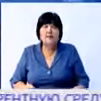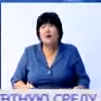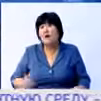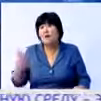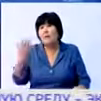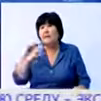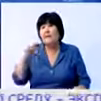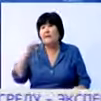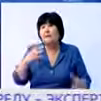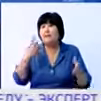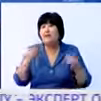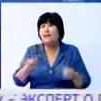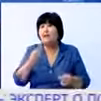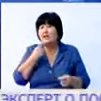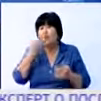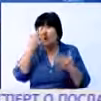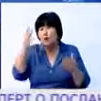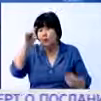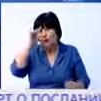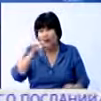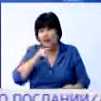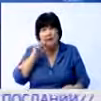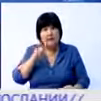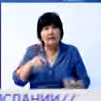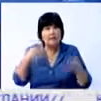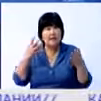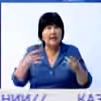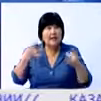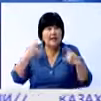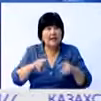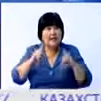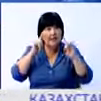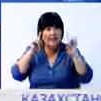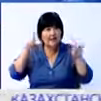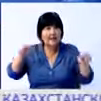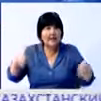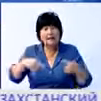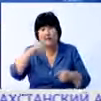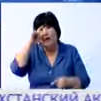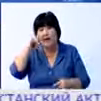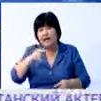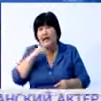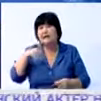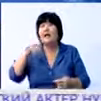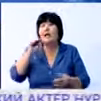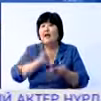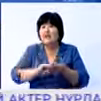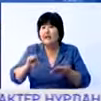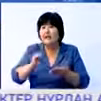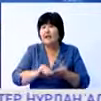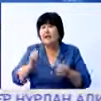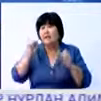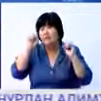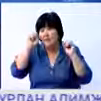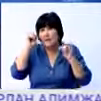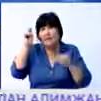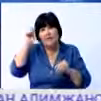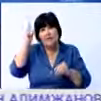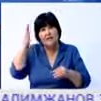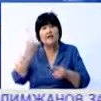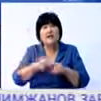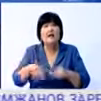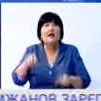5 сентября – День языков народов Казахстана. А именно в этот день родился известный основатель казахской лингвистики, просветитель Ахмет Байтурсынов. В